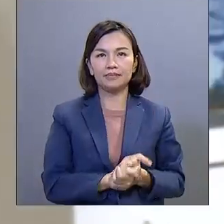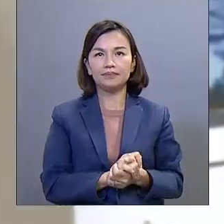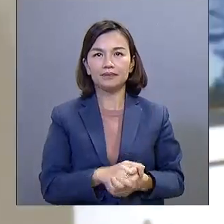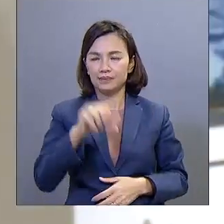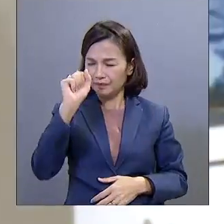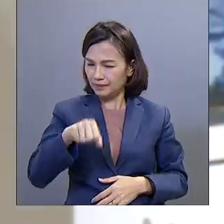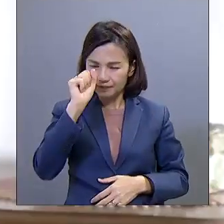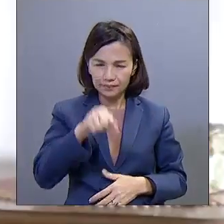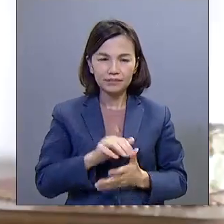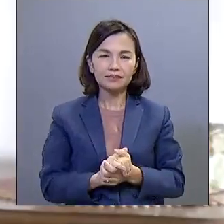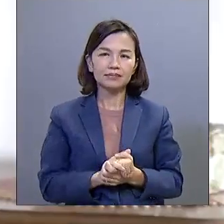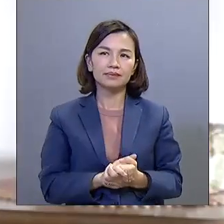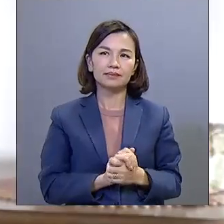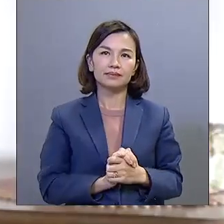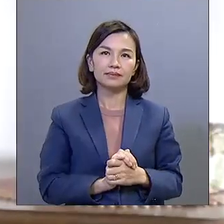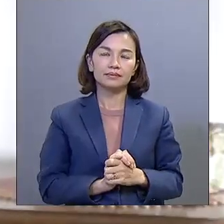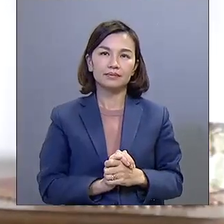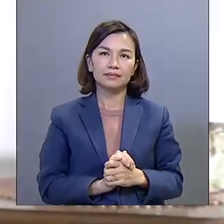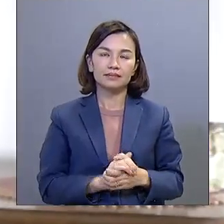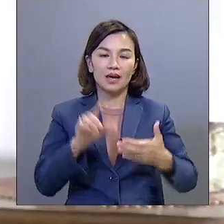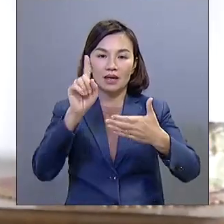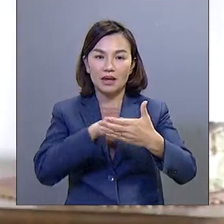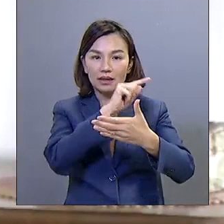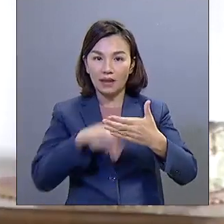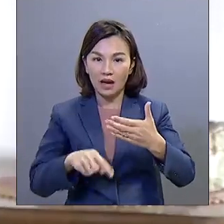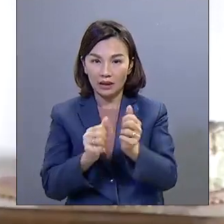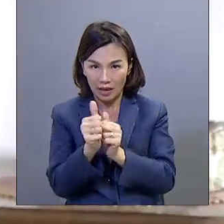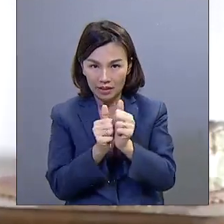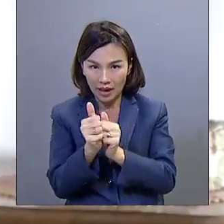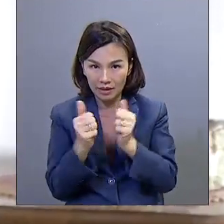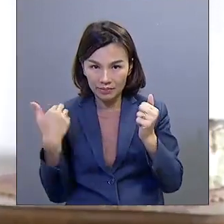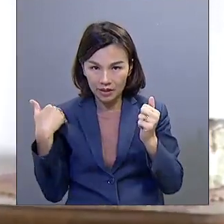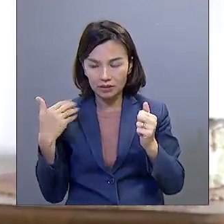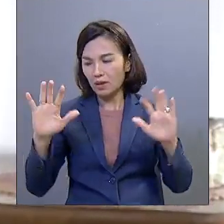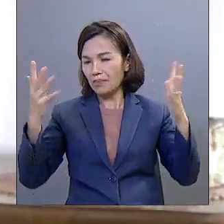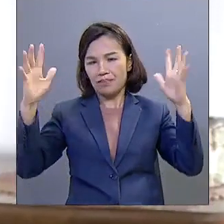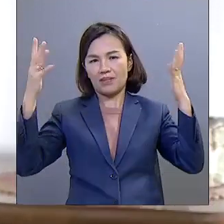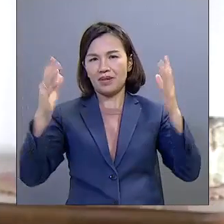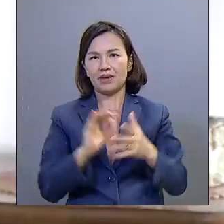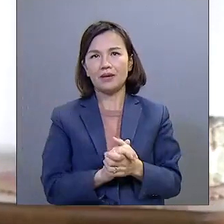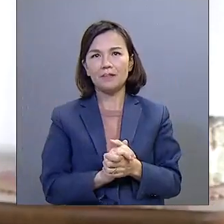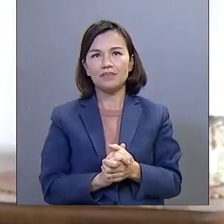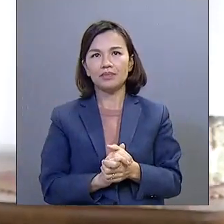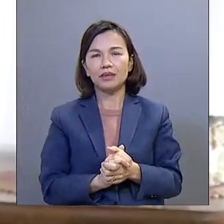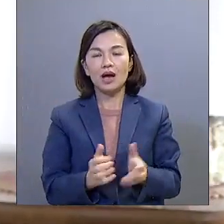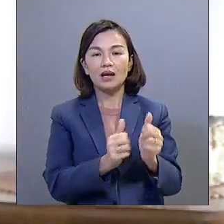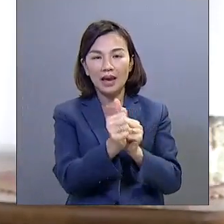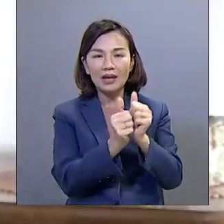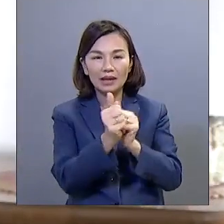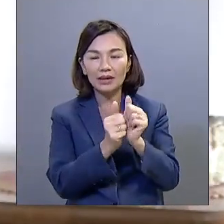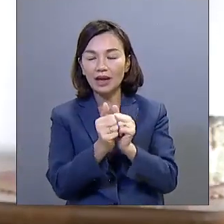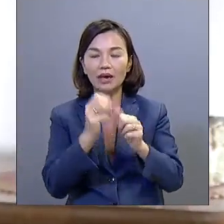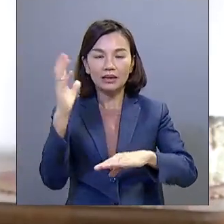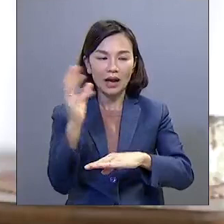สนามเลือกตั้งถือว่าเป็นคู่แข่งขันกัน ไม่มีไม่มี ไม่มีก็แข่งก็ไปทางการเมื